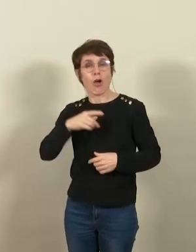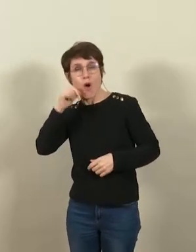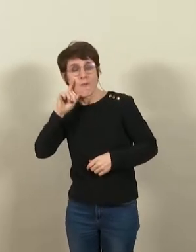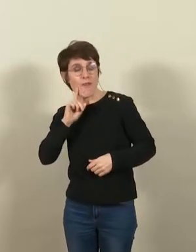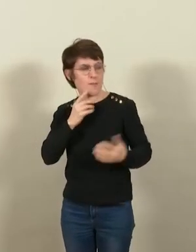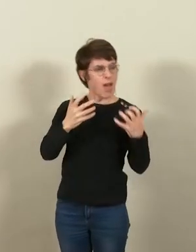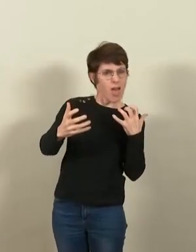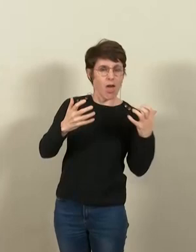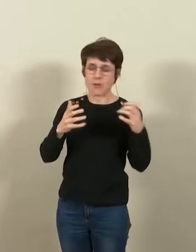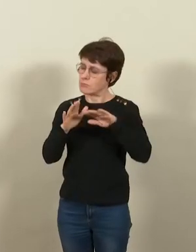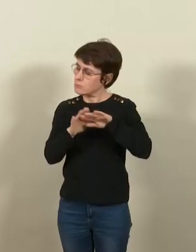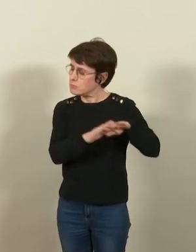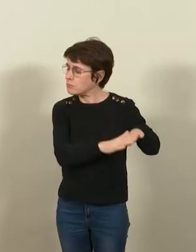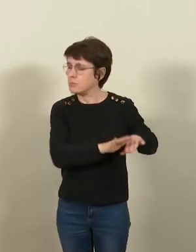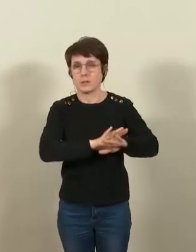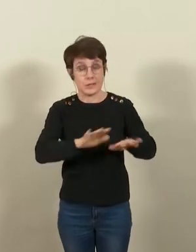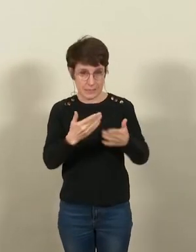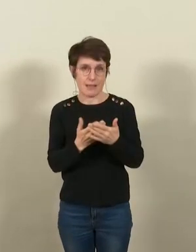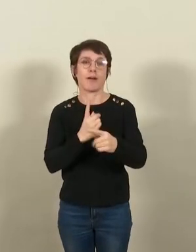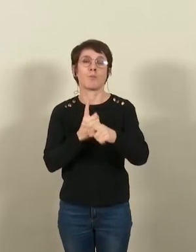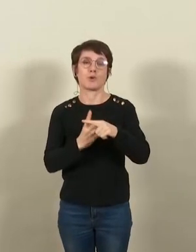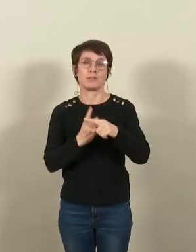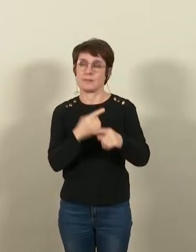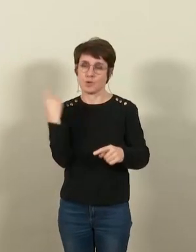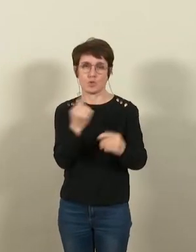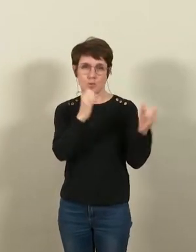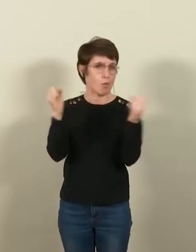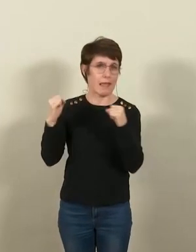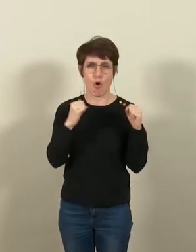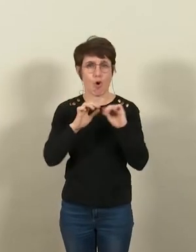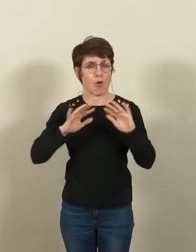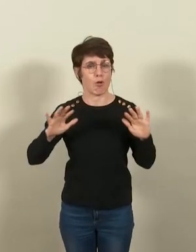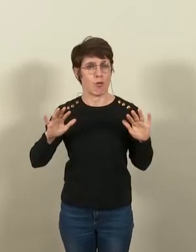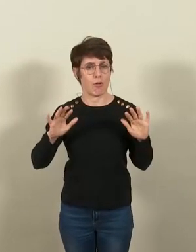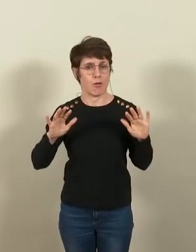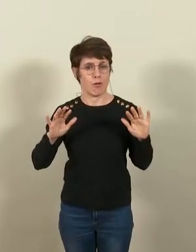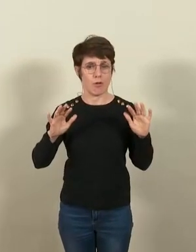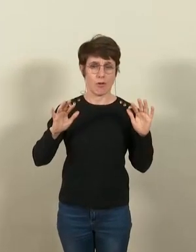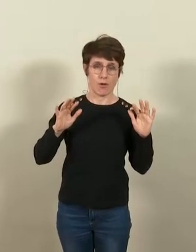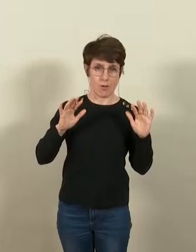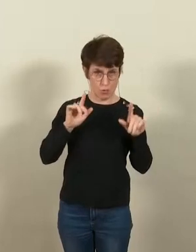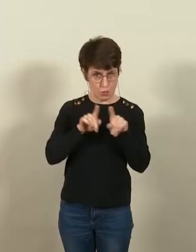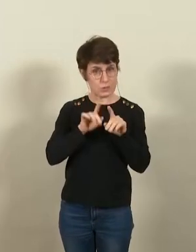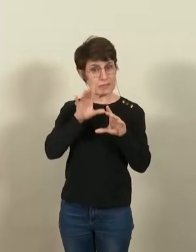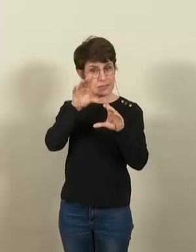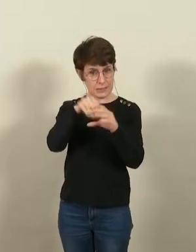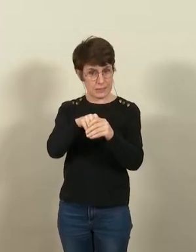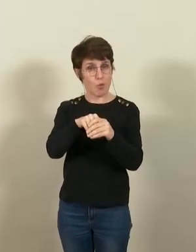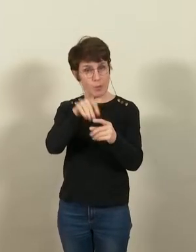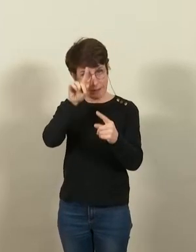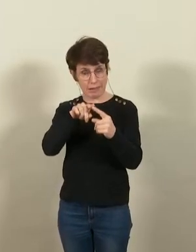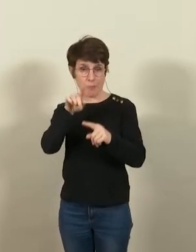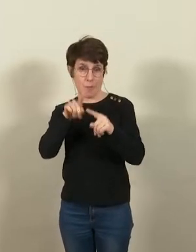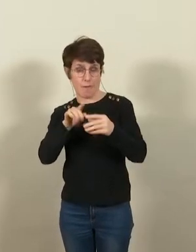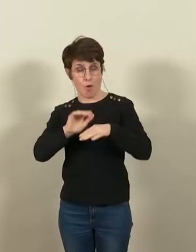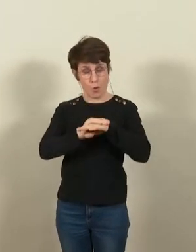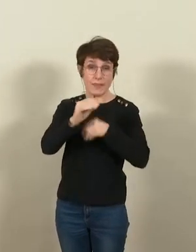serait un bon point et ça permettrait de mettre tout le monde d'accord y compris sur les difficultés religieuse